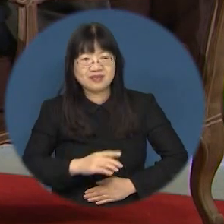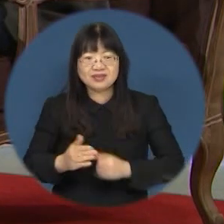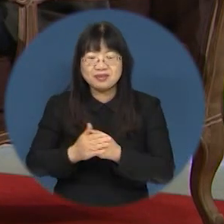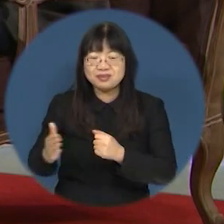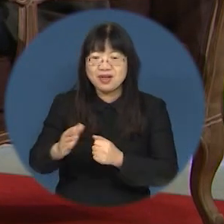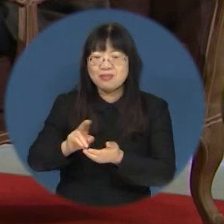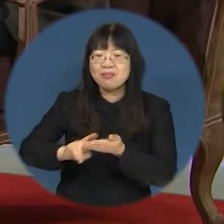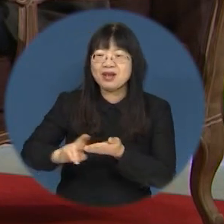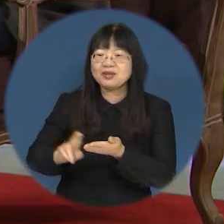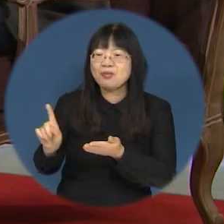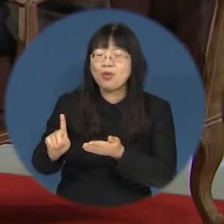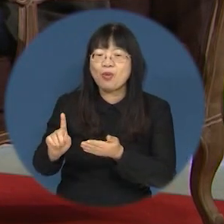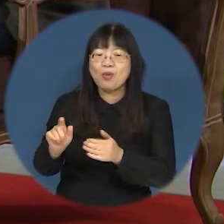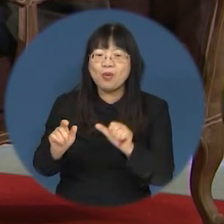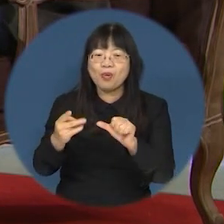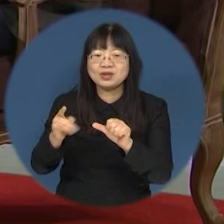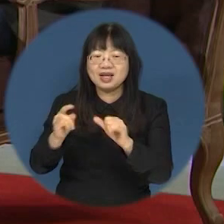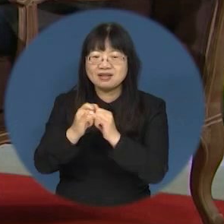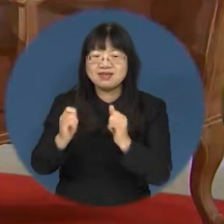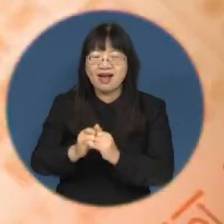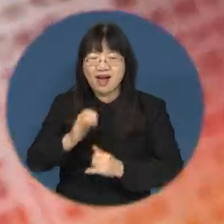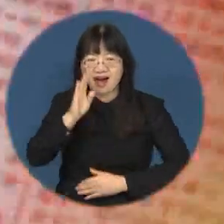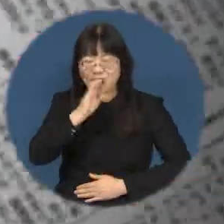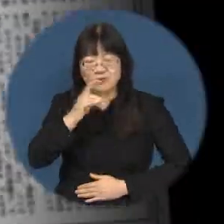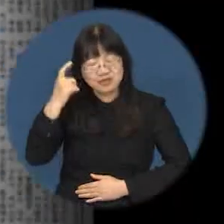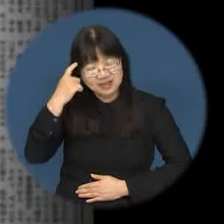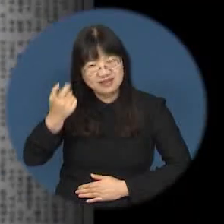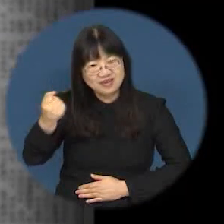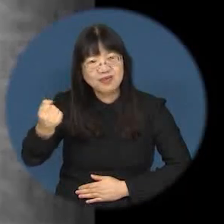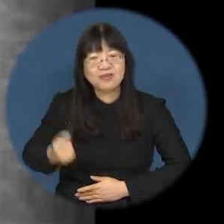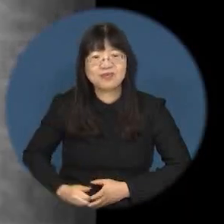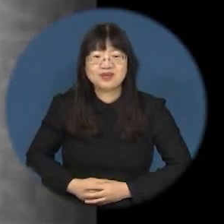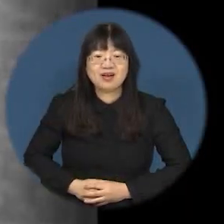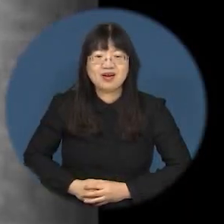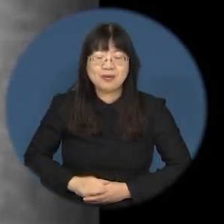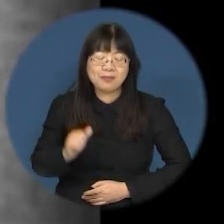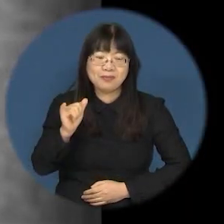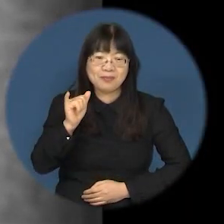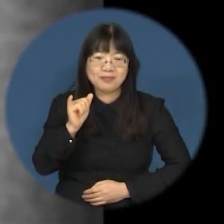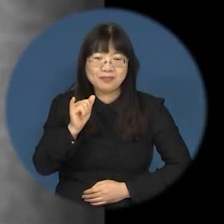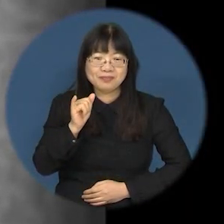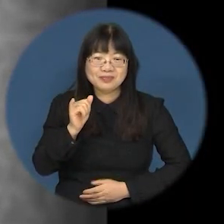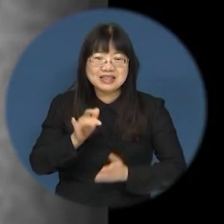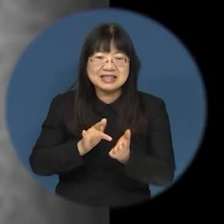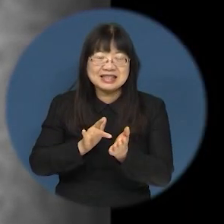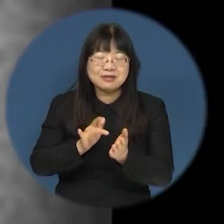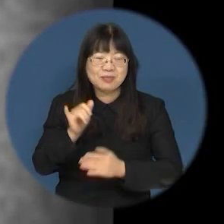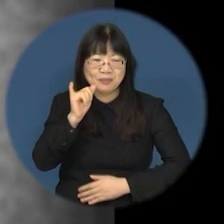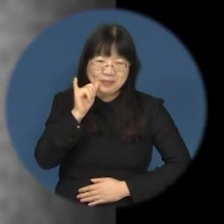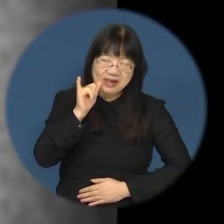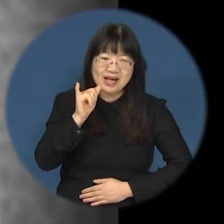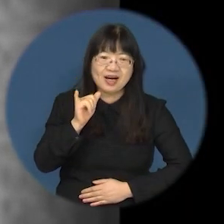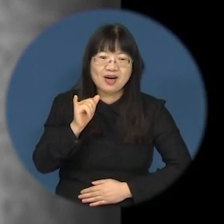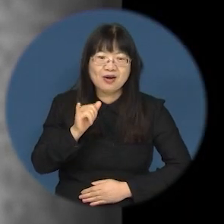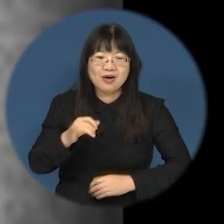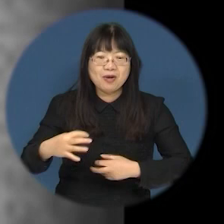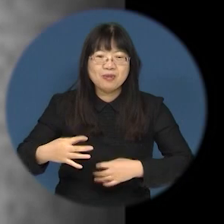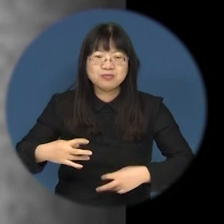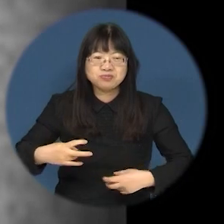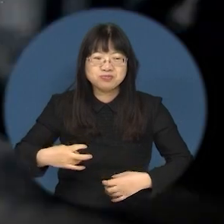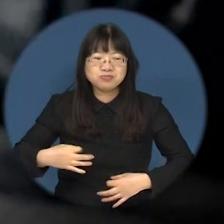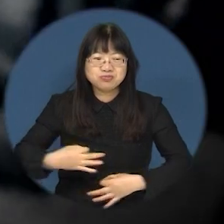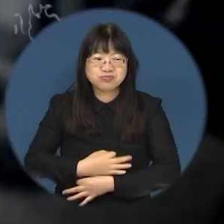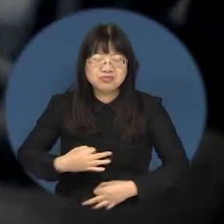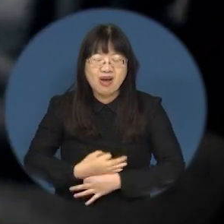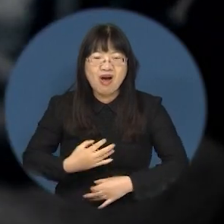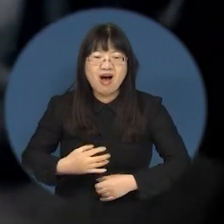사회 악으로 들어갔어요. 5대 사회 악이니까 예. 그 뭐 거의 뭐 마약, 부정, 부패 그쪽하고 같은 동급이었어요.